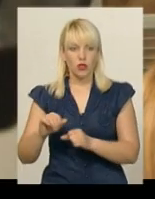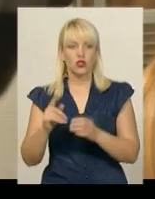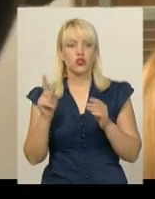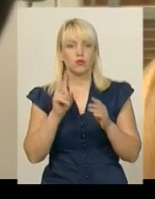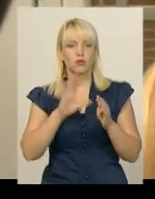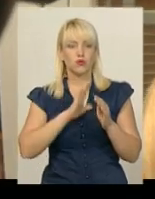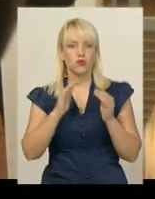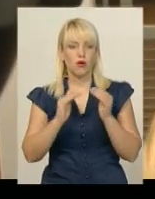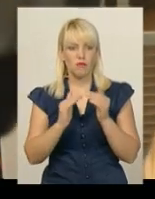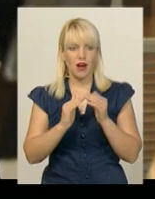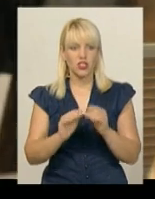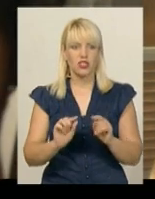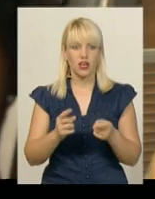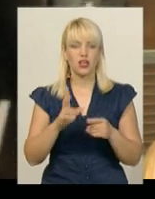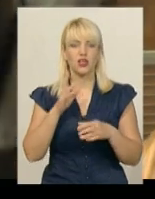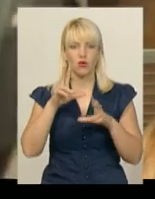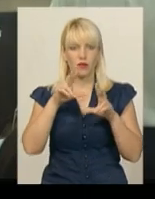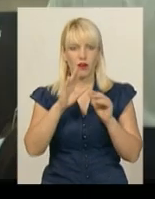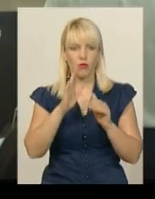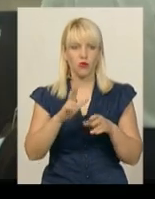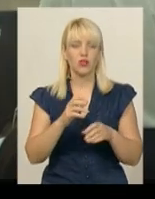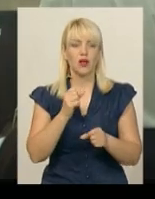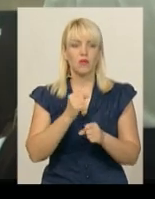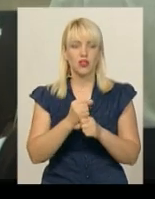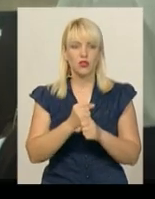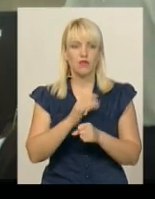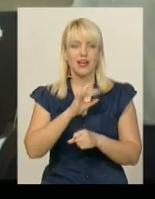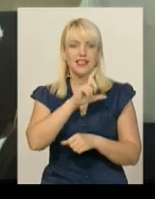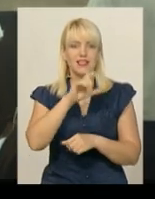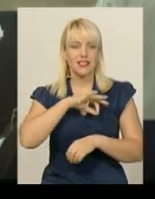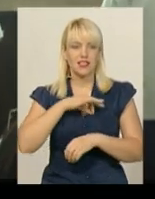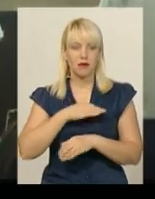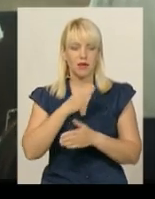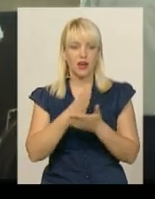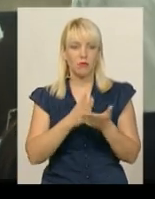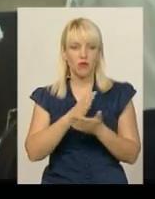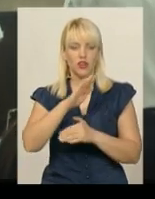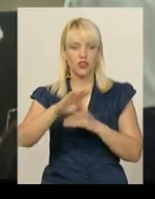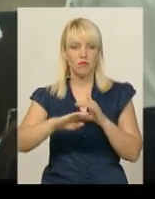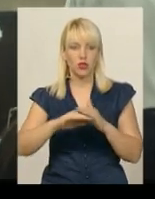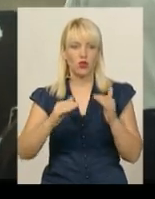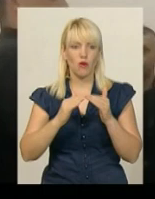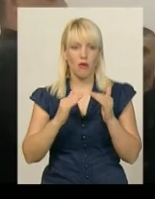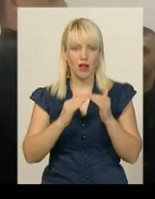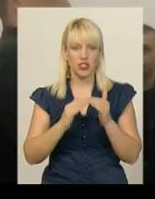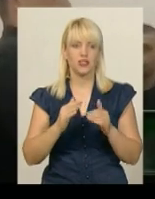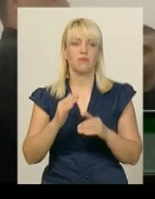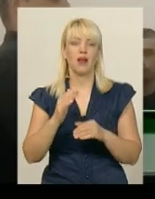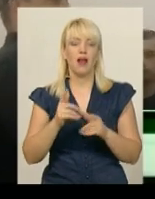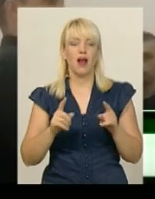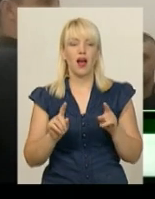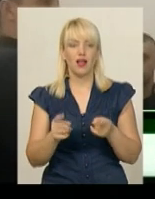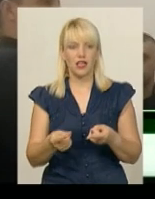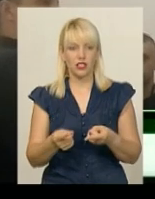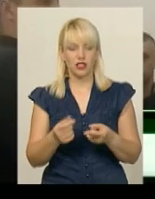Обіцяли, що підозрюваний співпрацюватиме зі слідством. Перебуваючи під домашнім арештом,